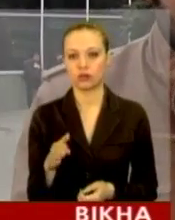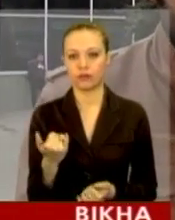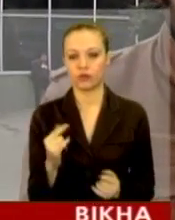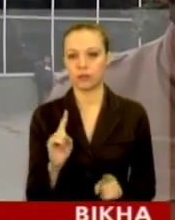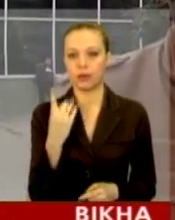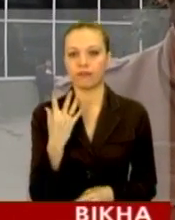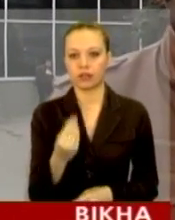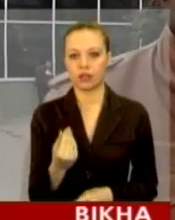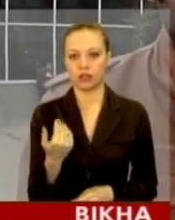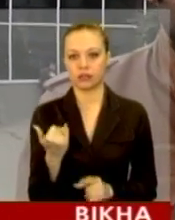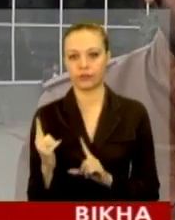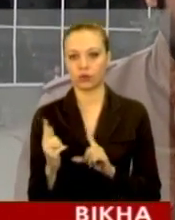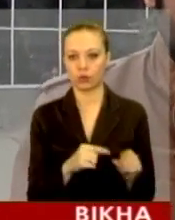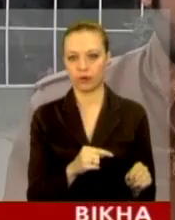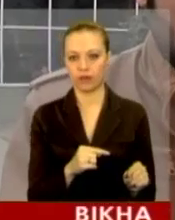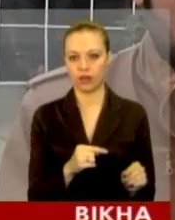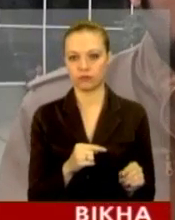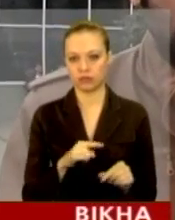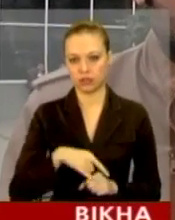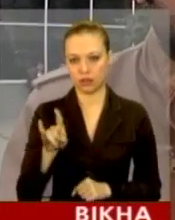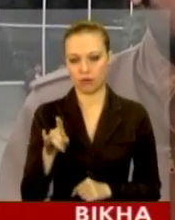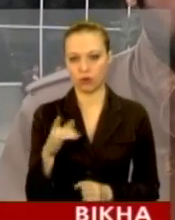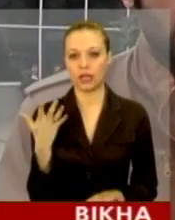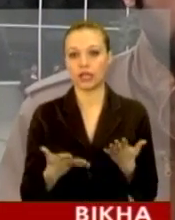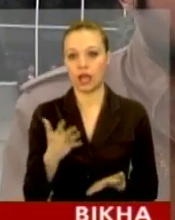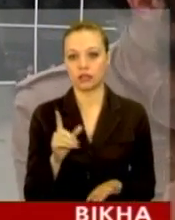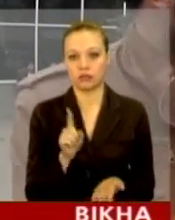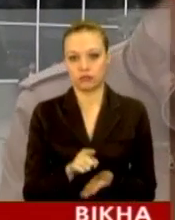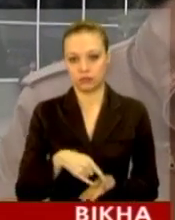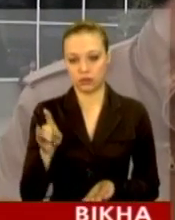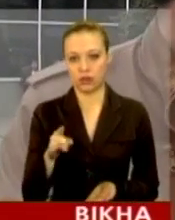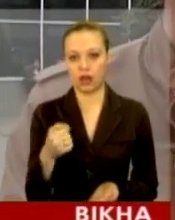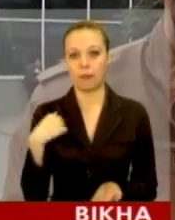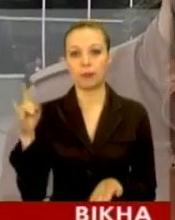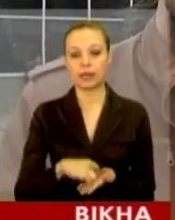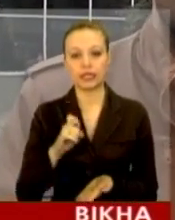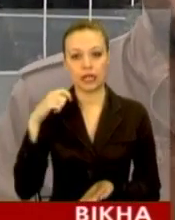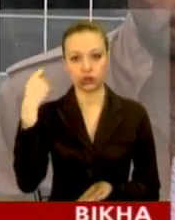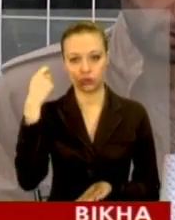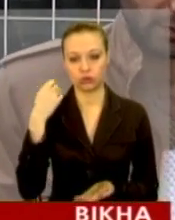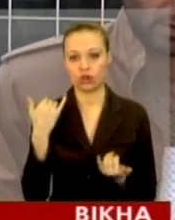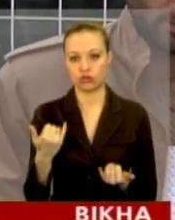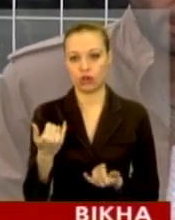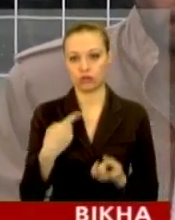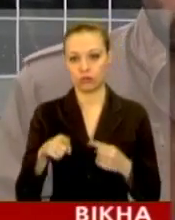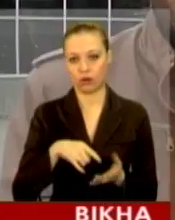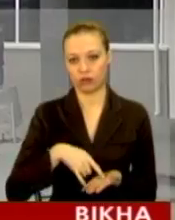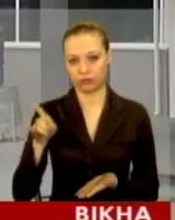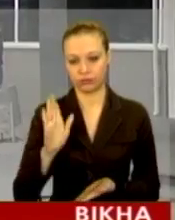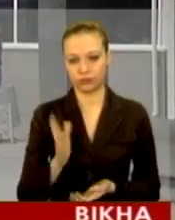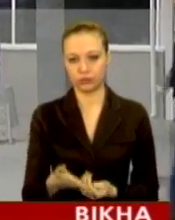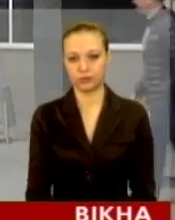перший день сьогодні відправляється самоліт, якщо відправиться. От прилетіли з Турції, зараз відправиться, ми